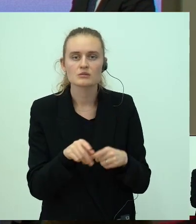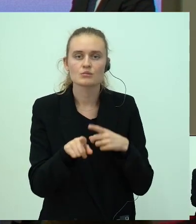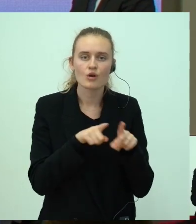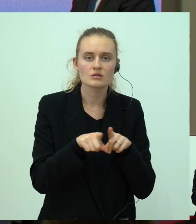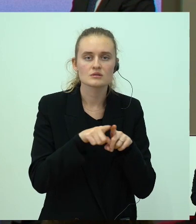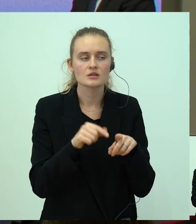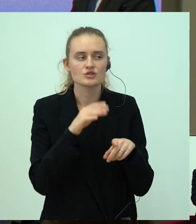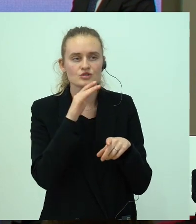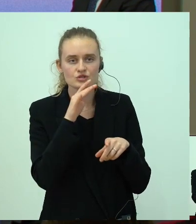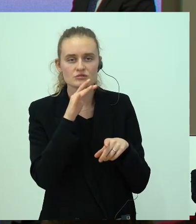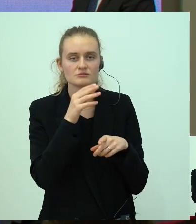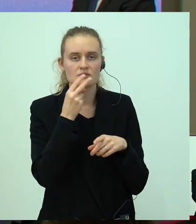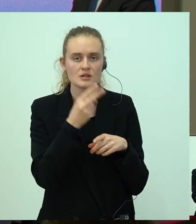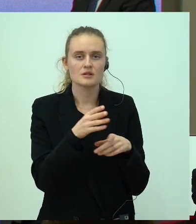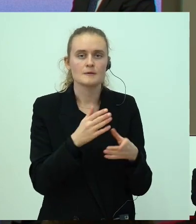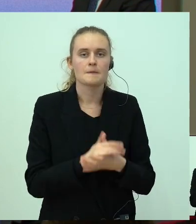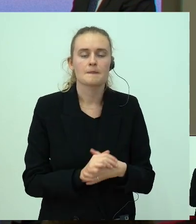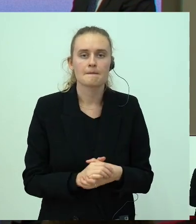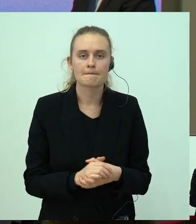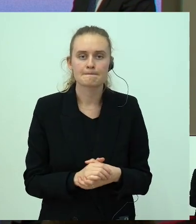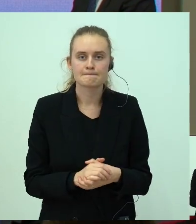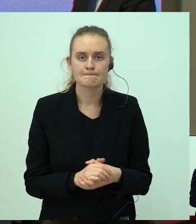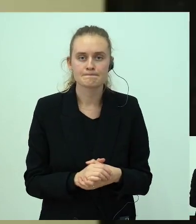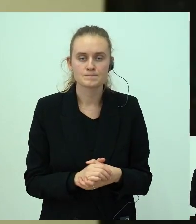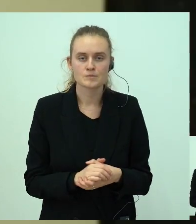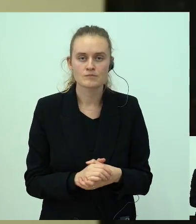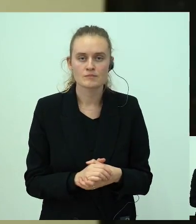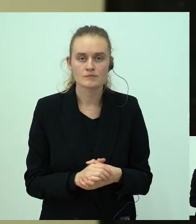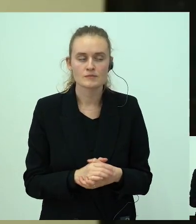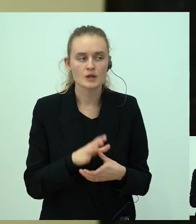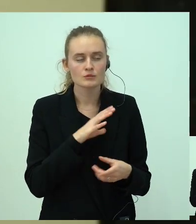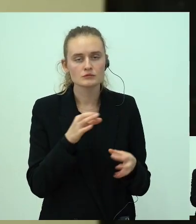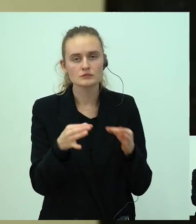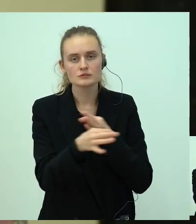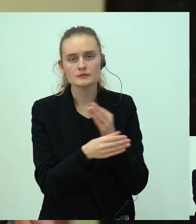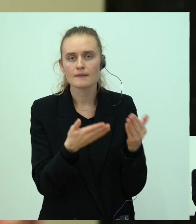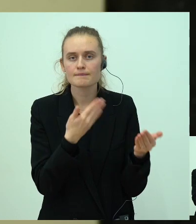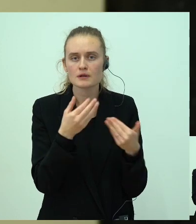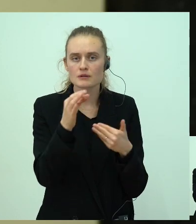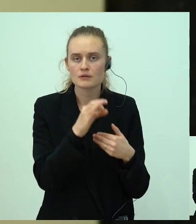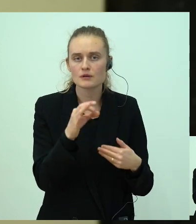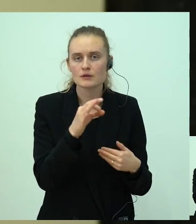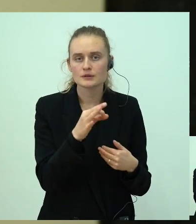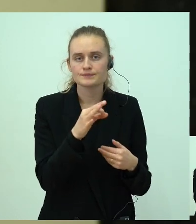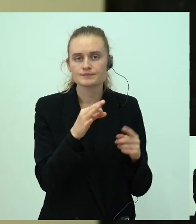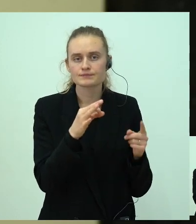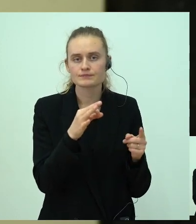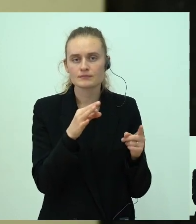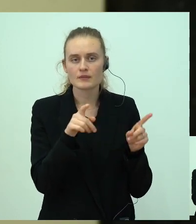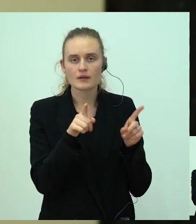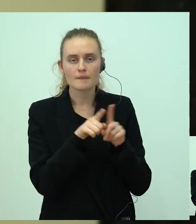kaip Julija Edelstein, mes kalbėjome apie tai, jog tos